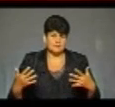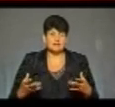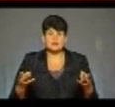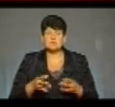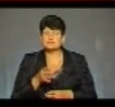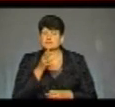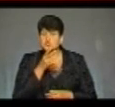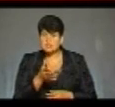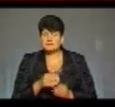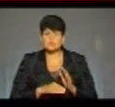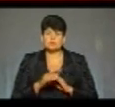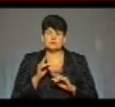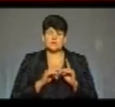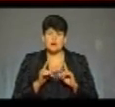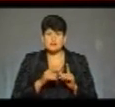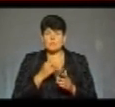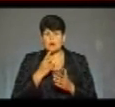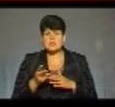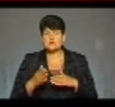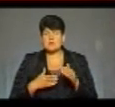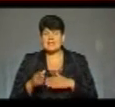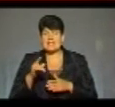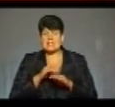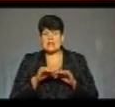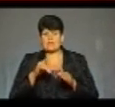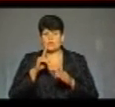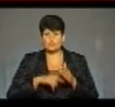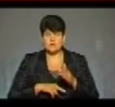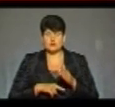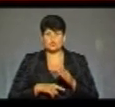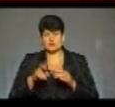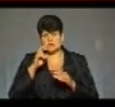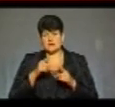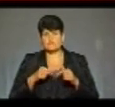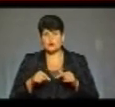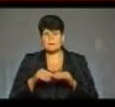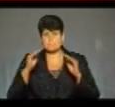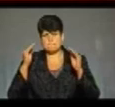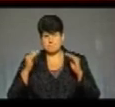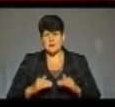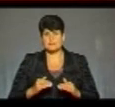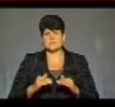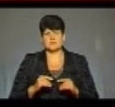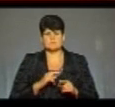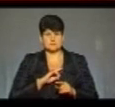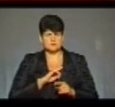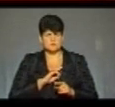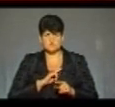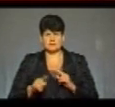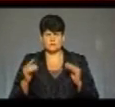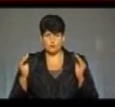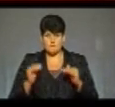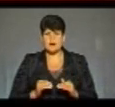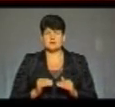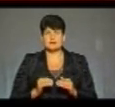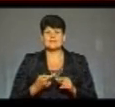час Верховній Раді, але, як показує практика, рівень довіри саме до державних органів з часом падає, досить різко падає, тому